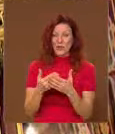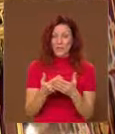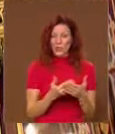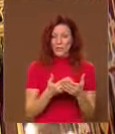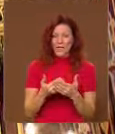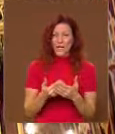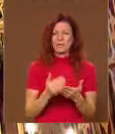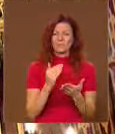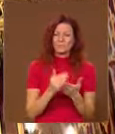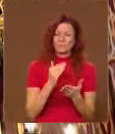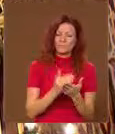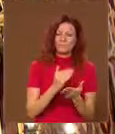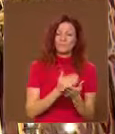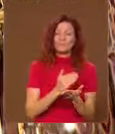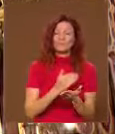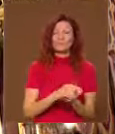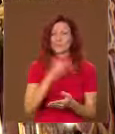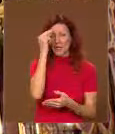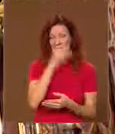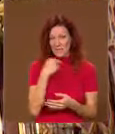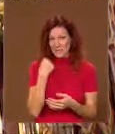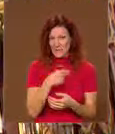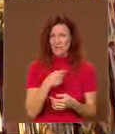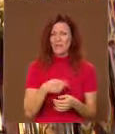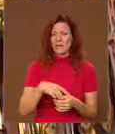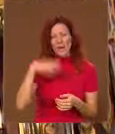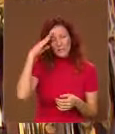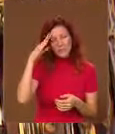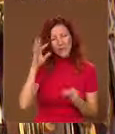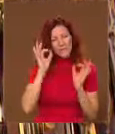Светата Божествена литургия, което църквата обслужва,